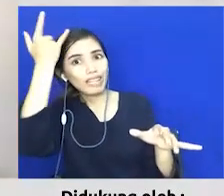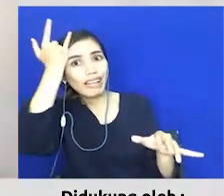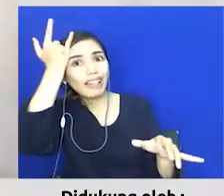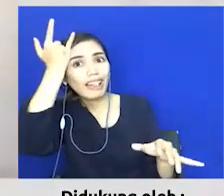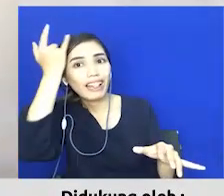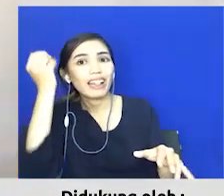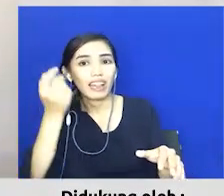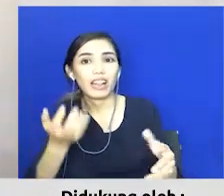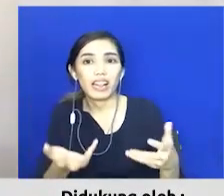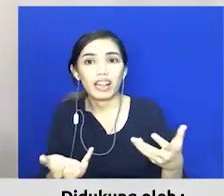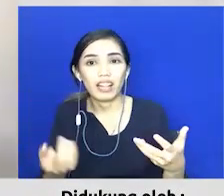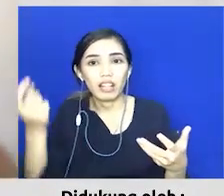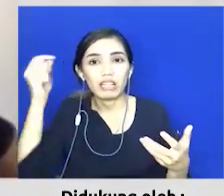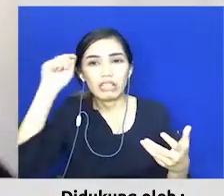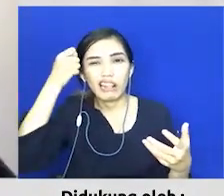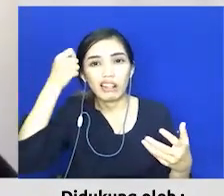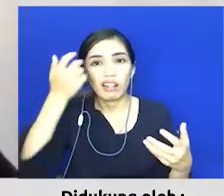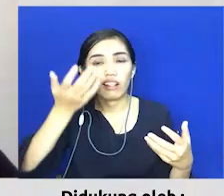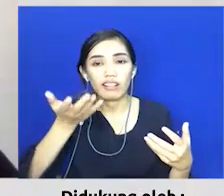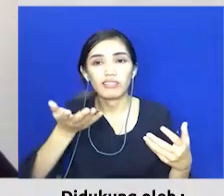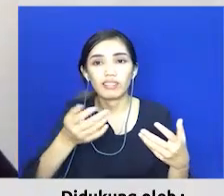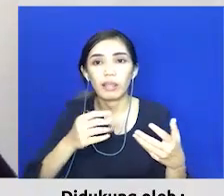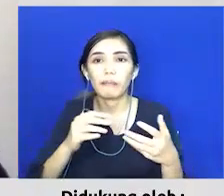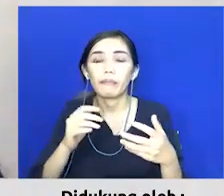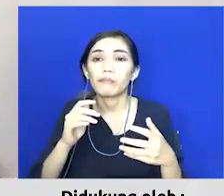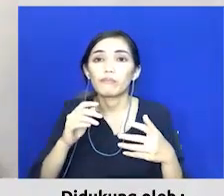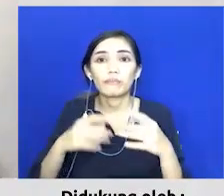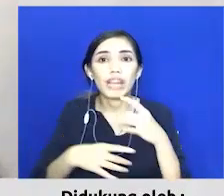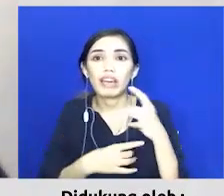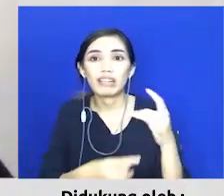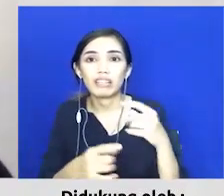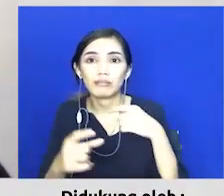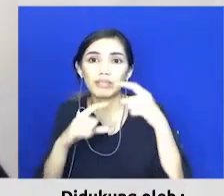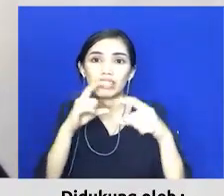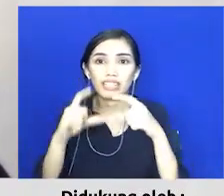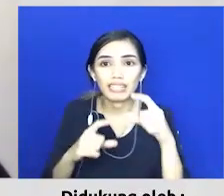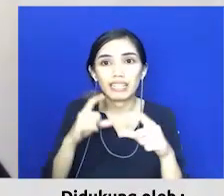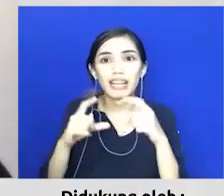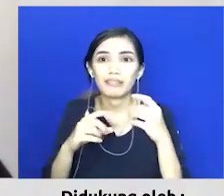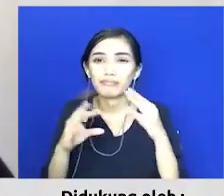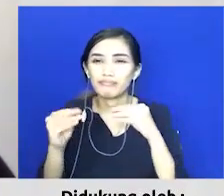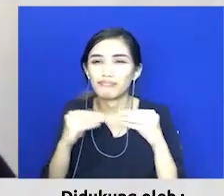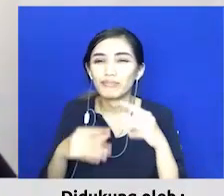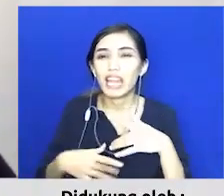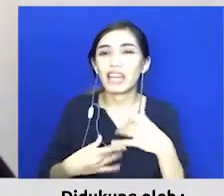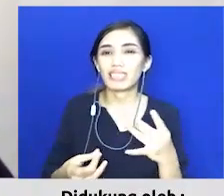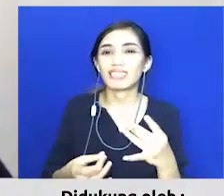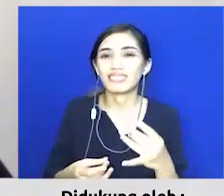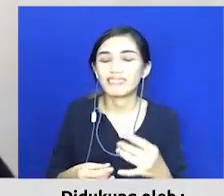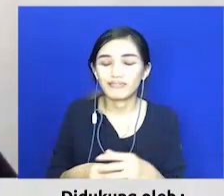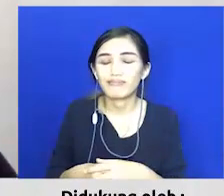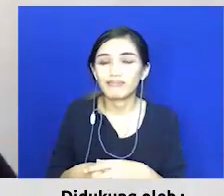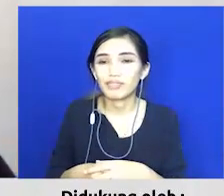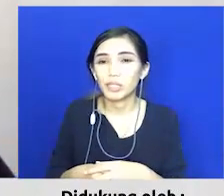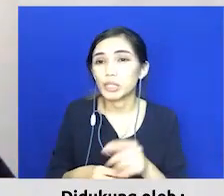itu bukan satu fungsi yang main-main loh gitu. Karena yang itu yang digugat oleh Pak Usmar kalau dari penjelasan Pak Awi